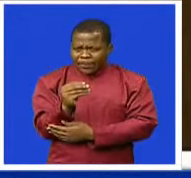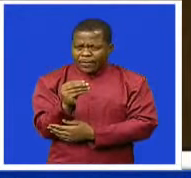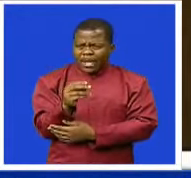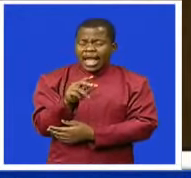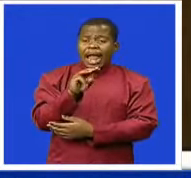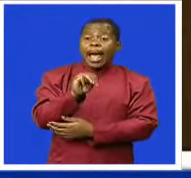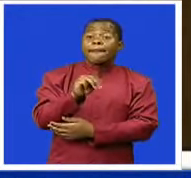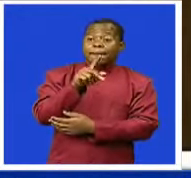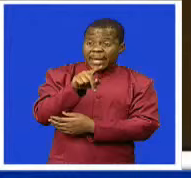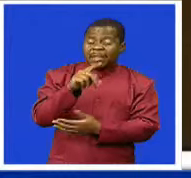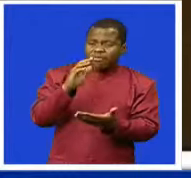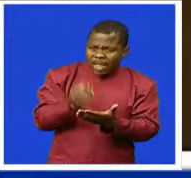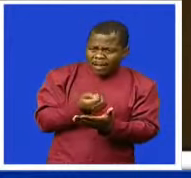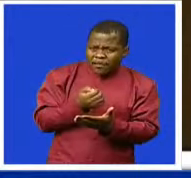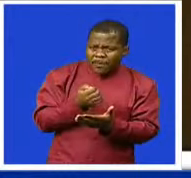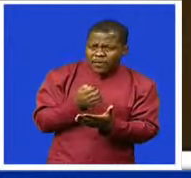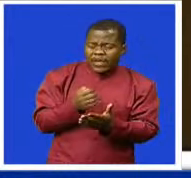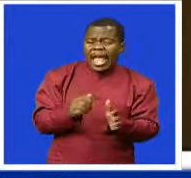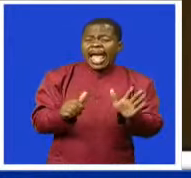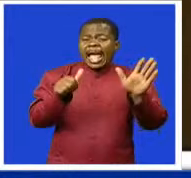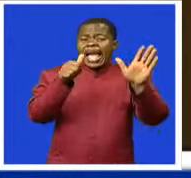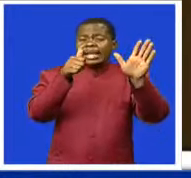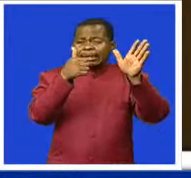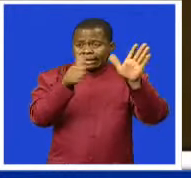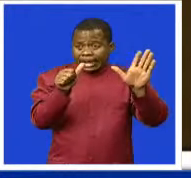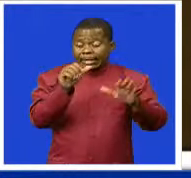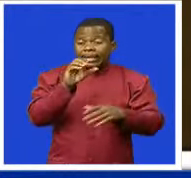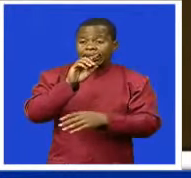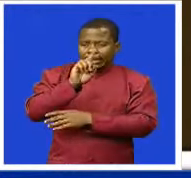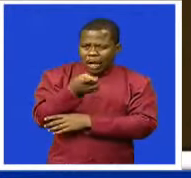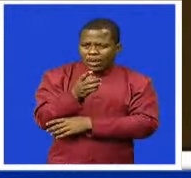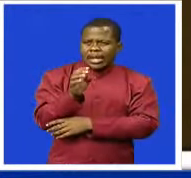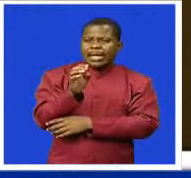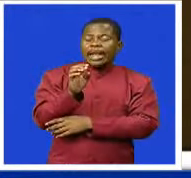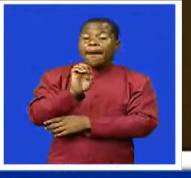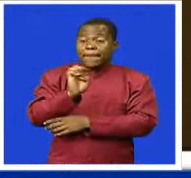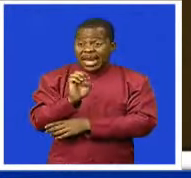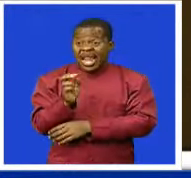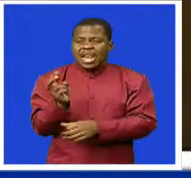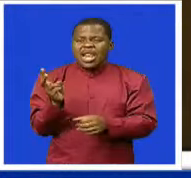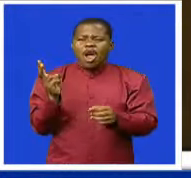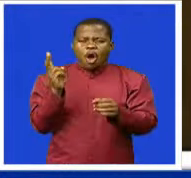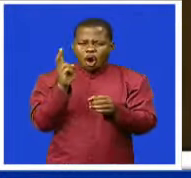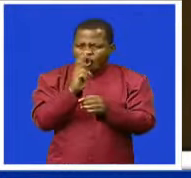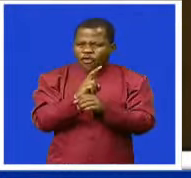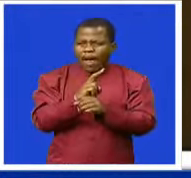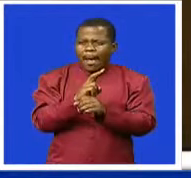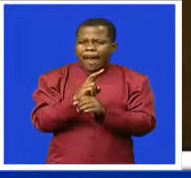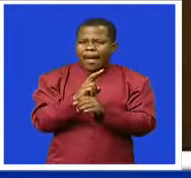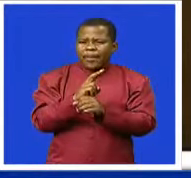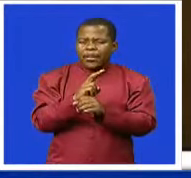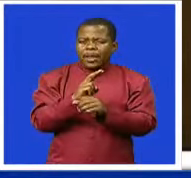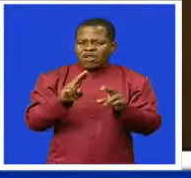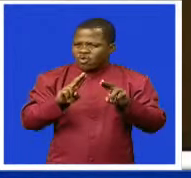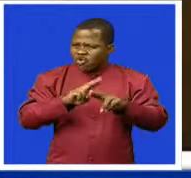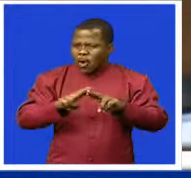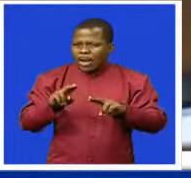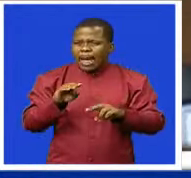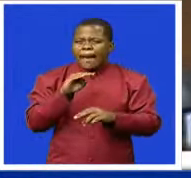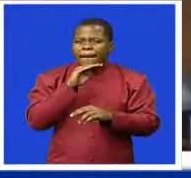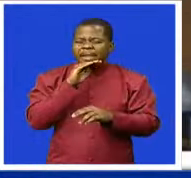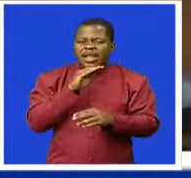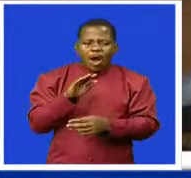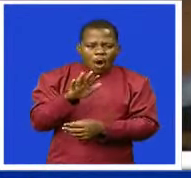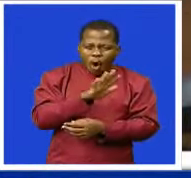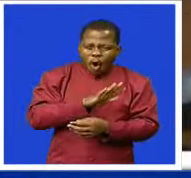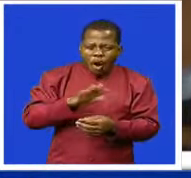ku-R60,000 wemalangeni kufanele ikhishwe isizumbulu bese kuthi kuba bedelenye imali leya